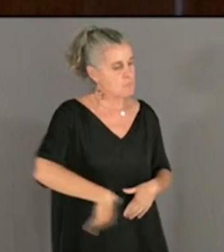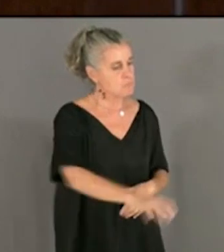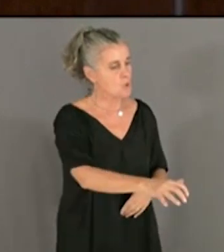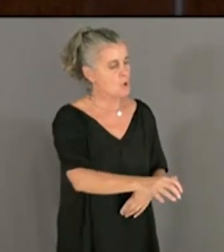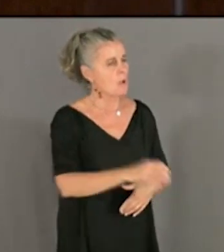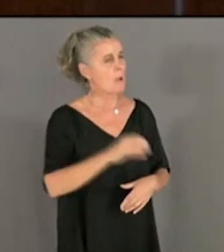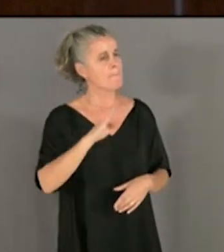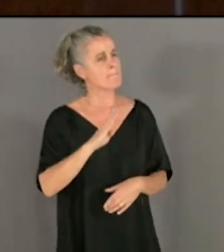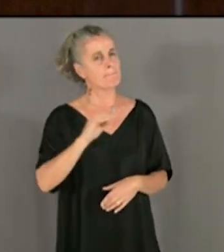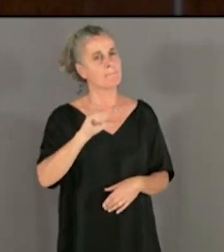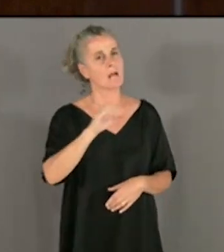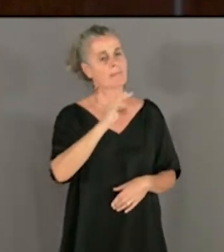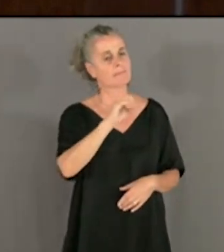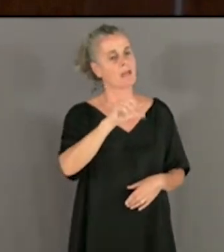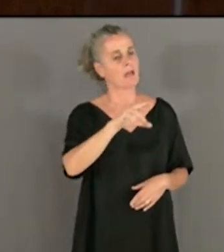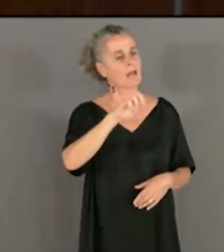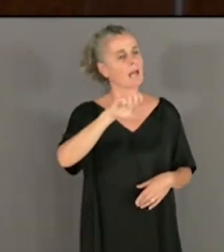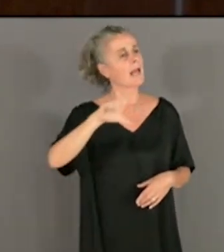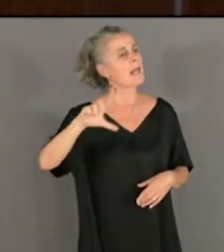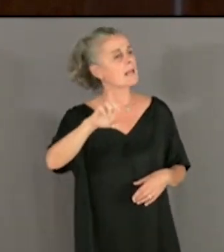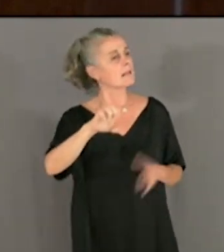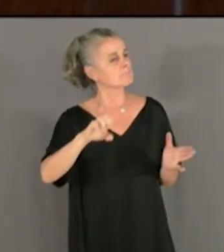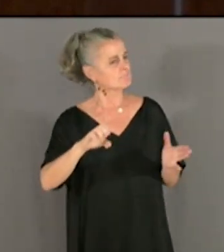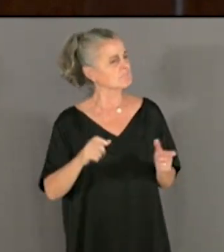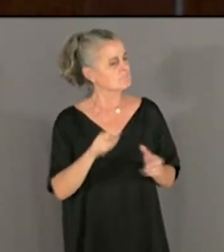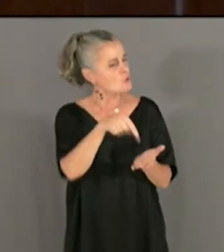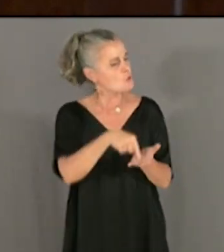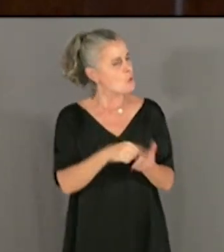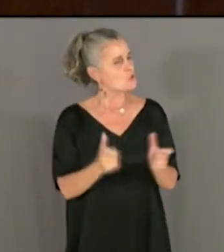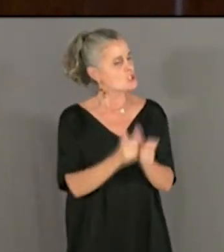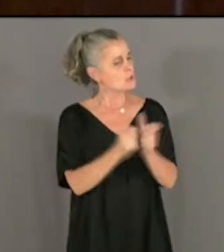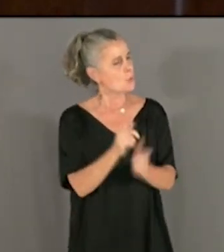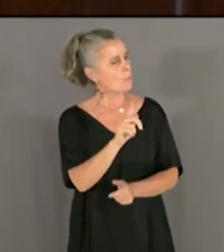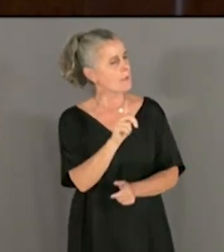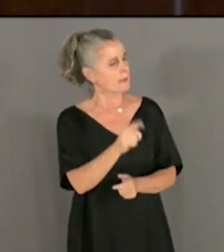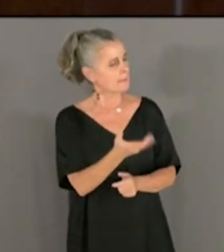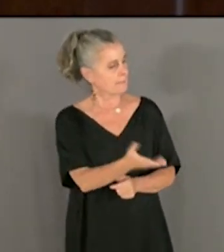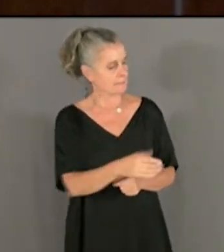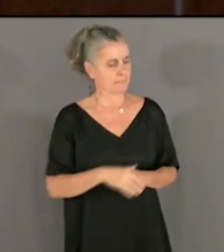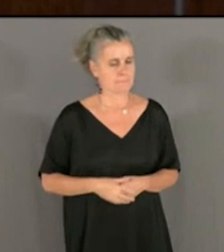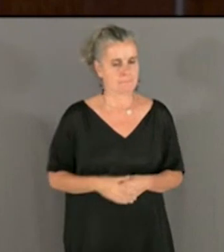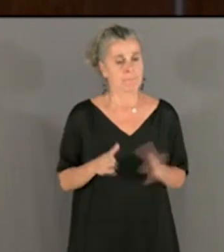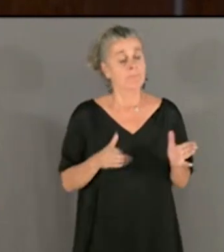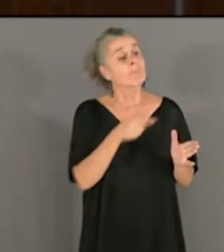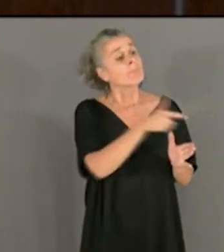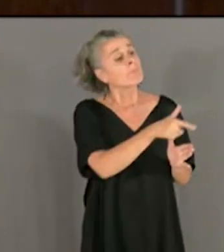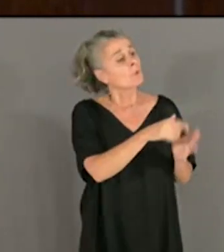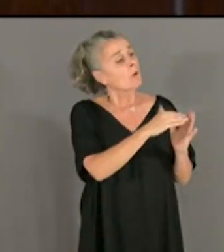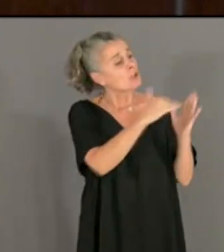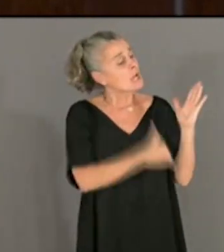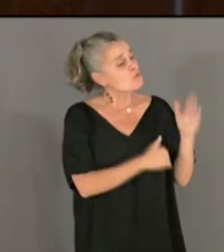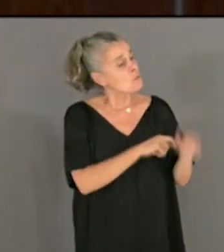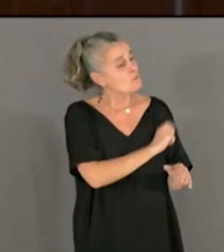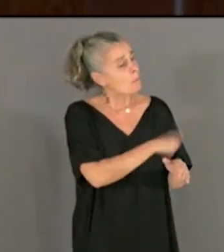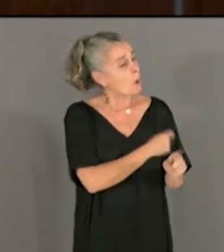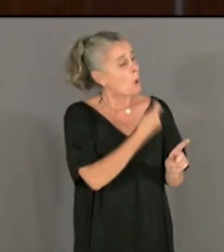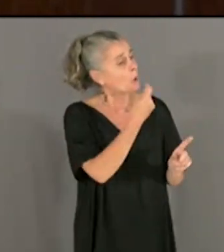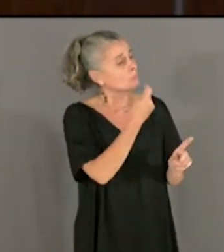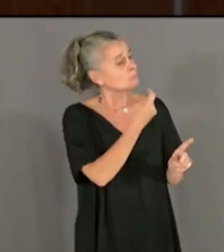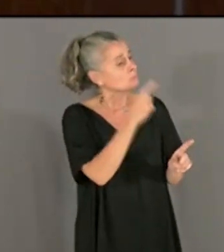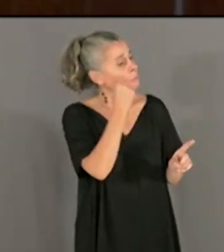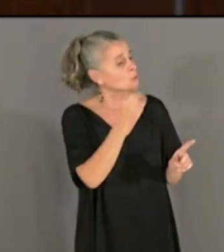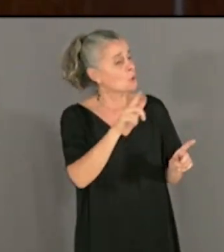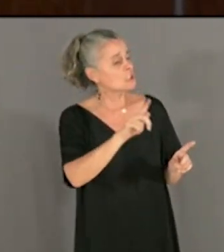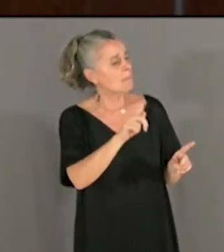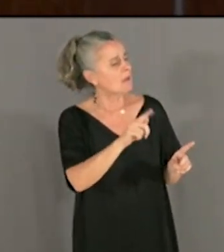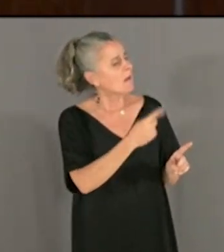lesquels je vous avais alerté à l'occasion de notre précédent conseil municipal. Votre adjoint au sport, M. Gibrayel, s'était cru